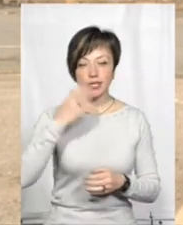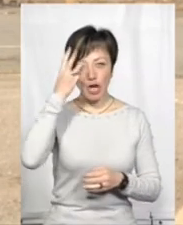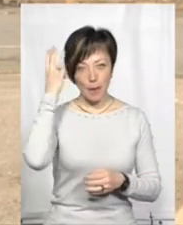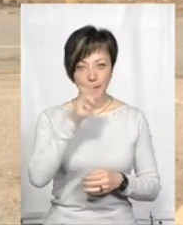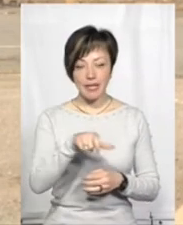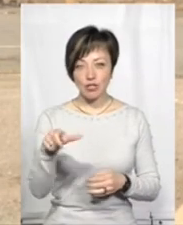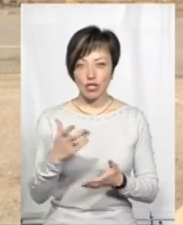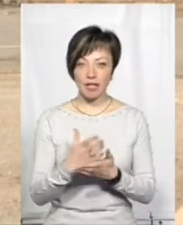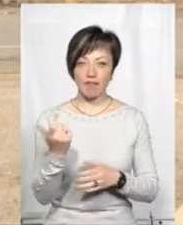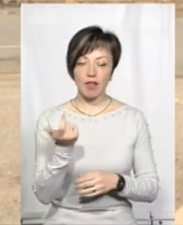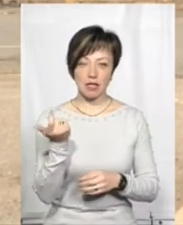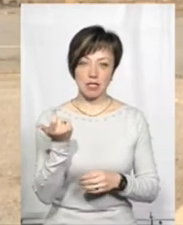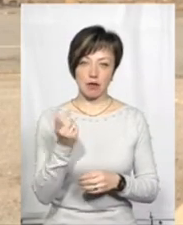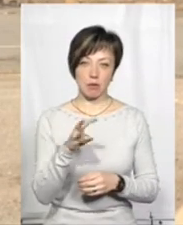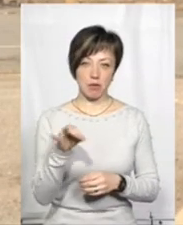є власниками